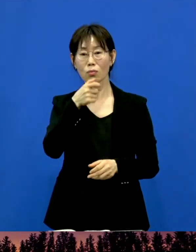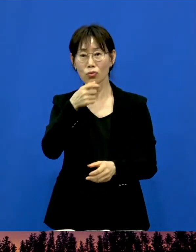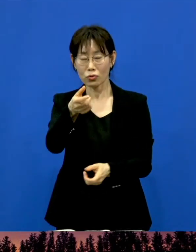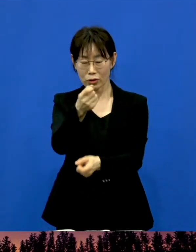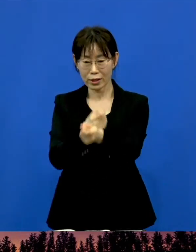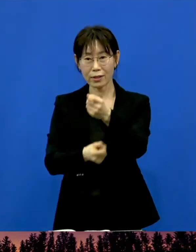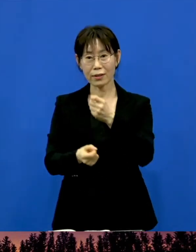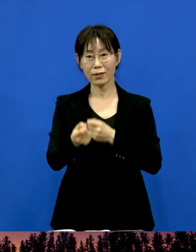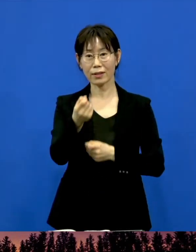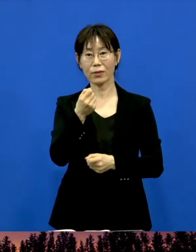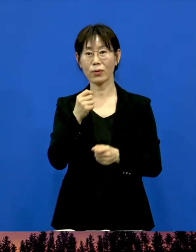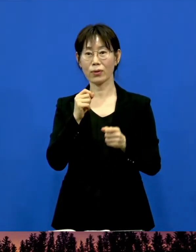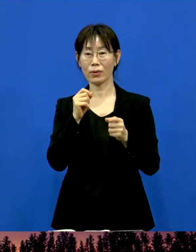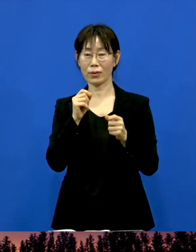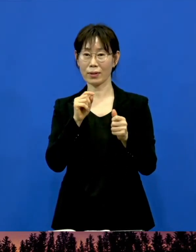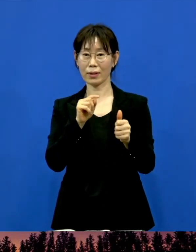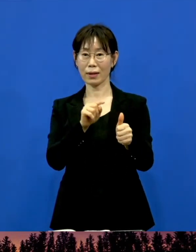기르리로다.